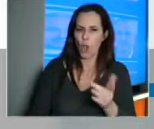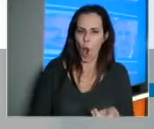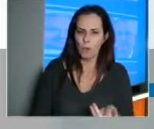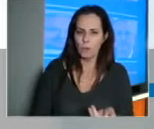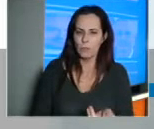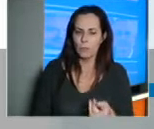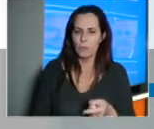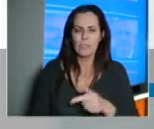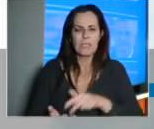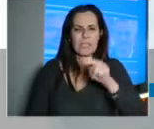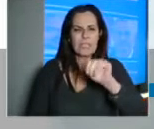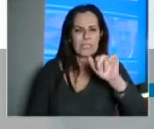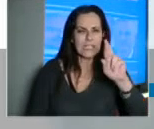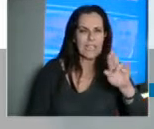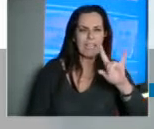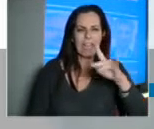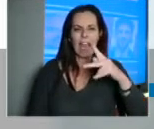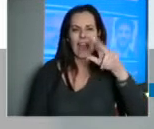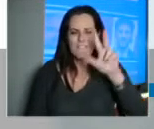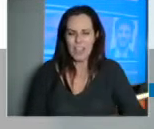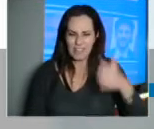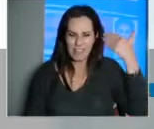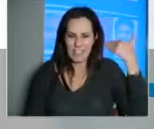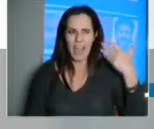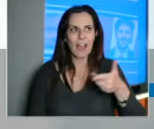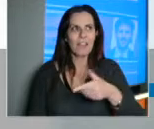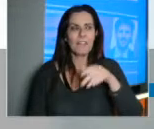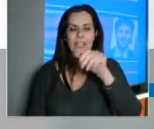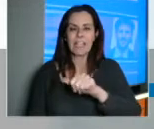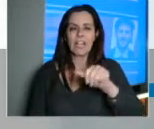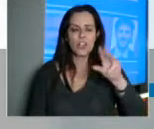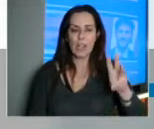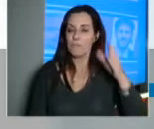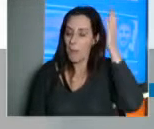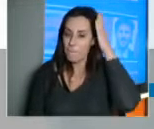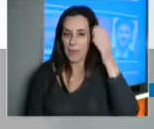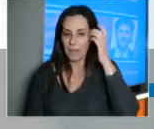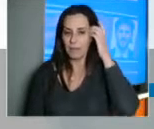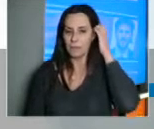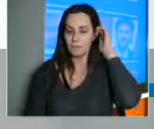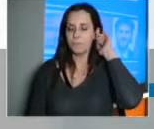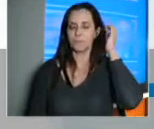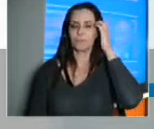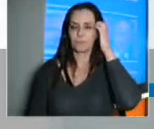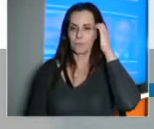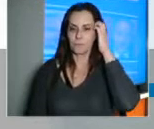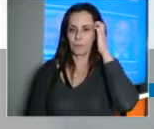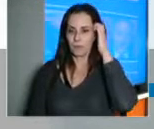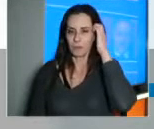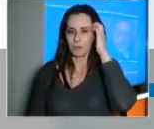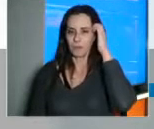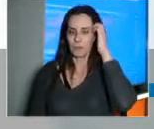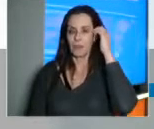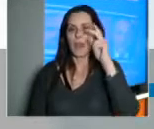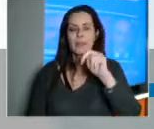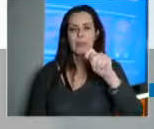נכון? זה דיר חפץ וזה כן. פילבר. וזה הילד שקד, וזה נפתלי בנט, וזה מיכאל האוזר. כן, נתן אשל מעכשיו, מהיום